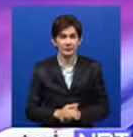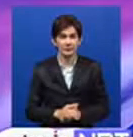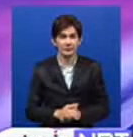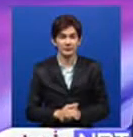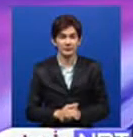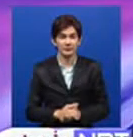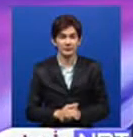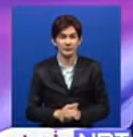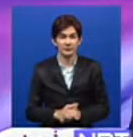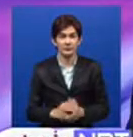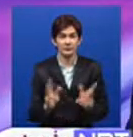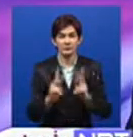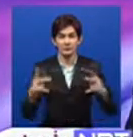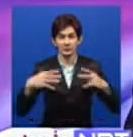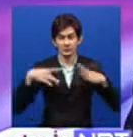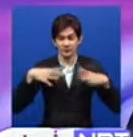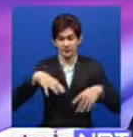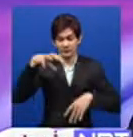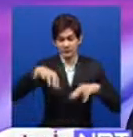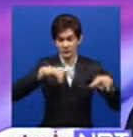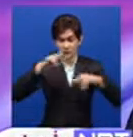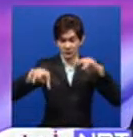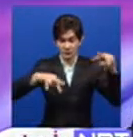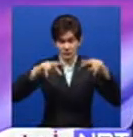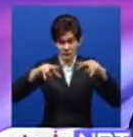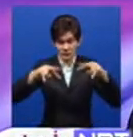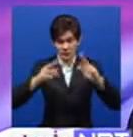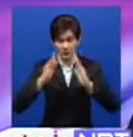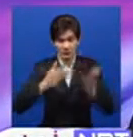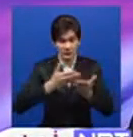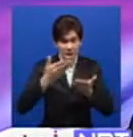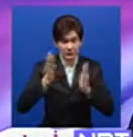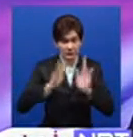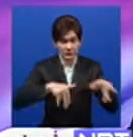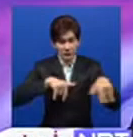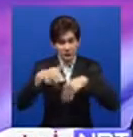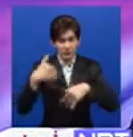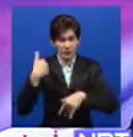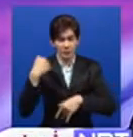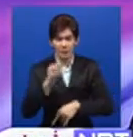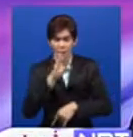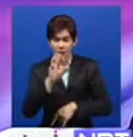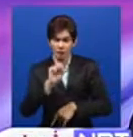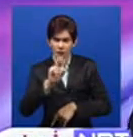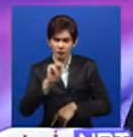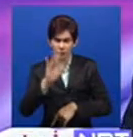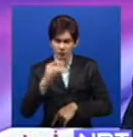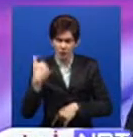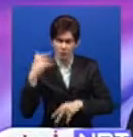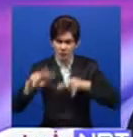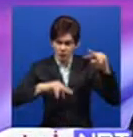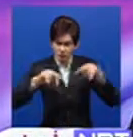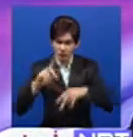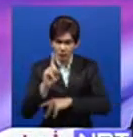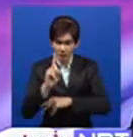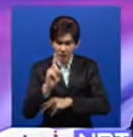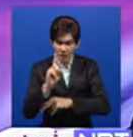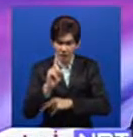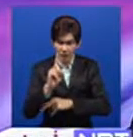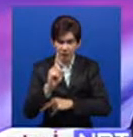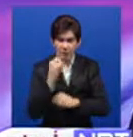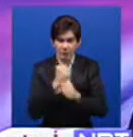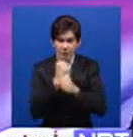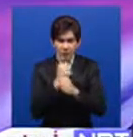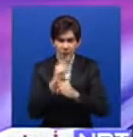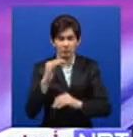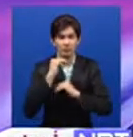ณะกรรมการองค์การอิสระเพื่อการคุ้มครองผู้บริโภคภาคประชาชนก็เรียกร้องสนช.นะครับตรวจสอบกสทช.กรณีที่ไม่ดำเนินการ